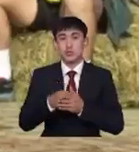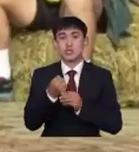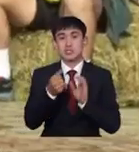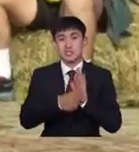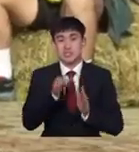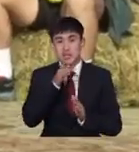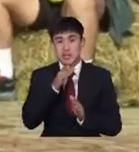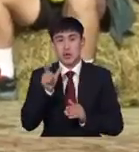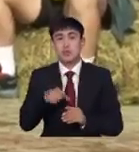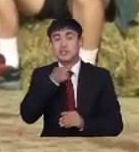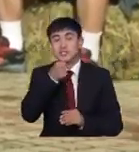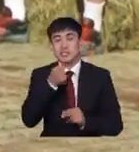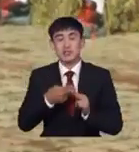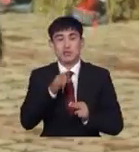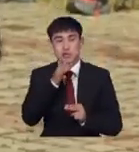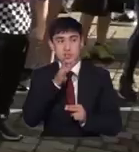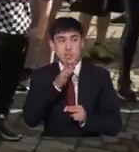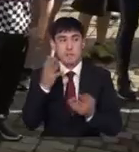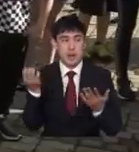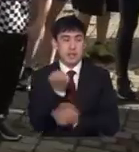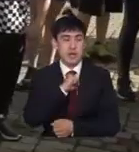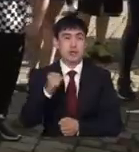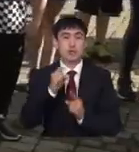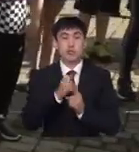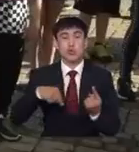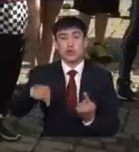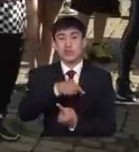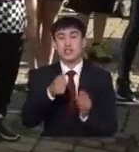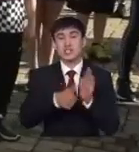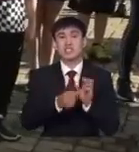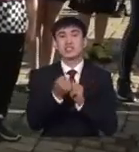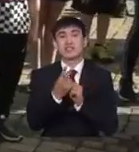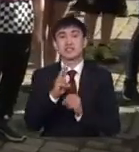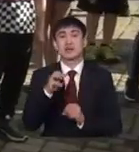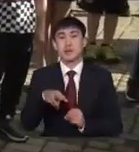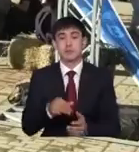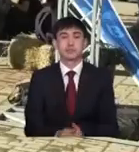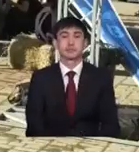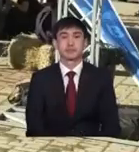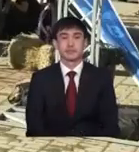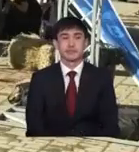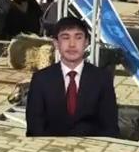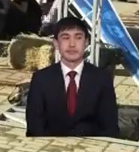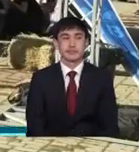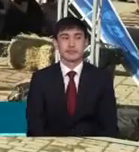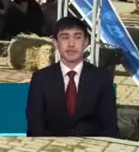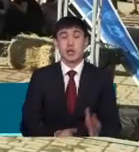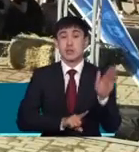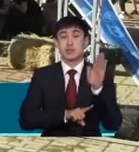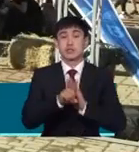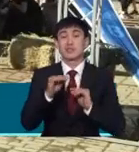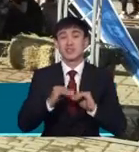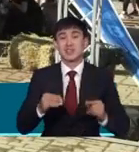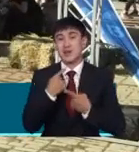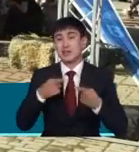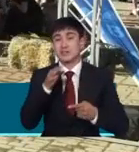16 лет. Люди старше этого возраста преодолевают уже круги на 6 и 12 километров. Стартуют сначала дети разных